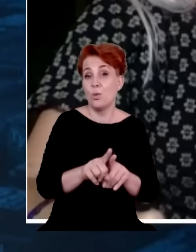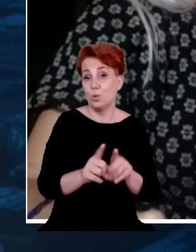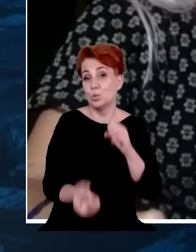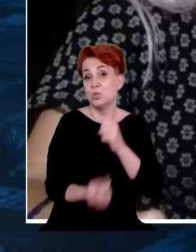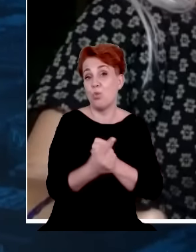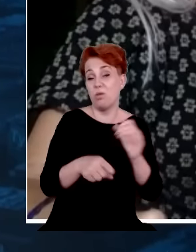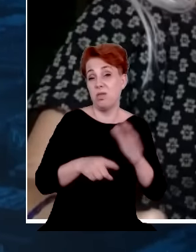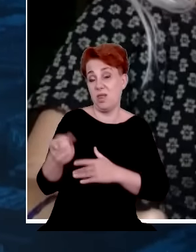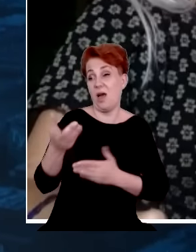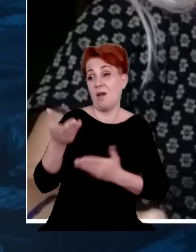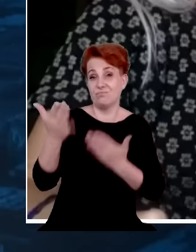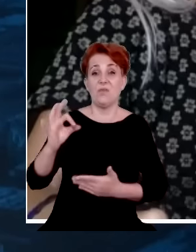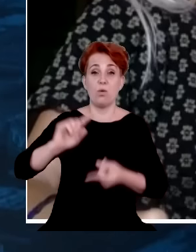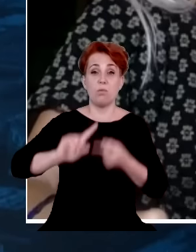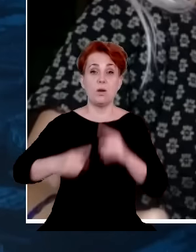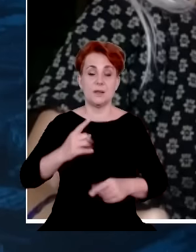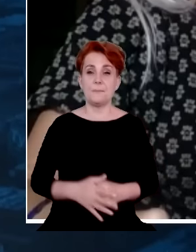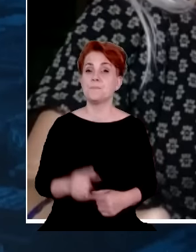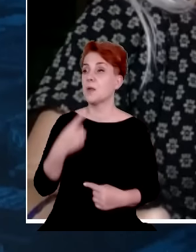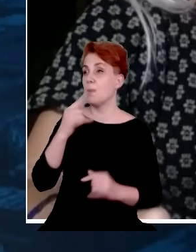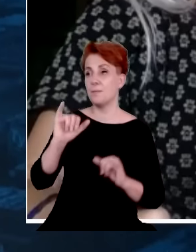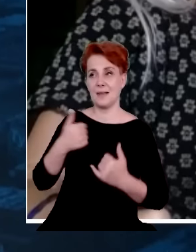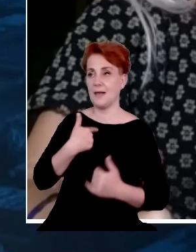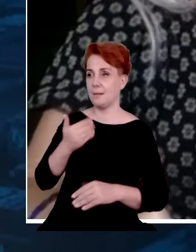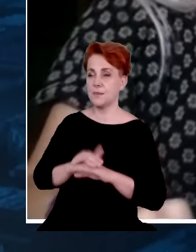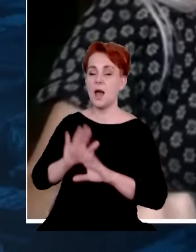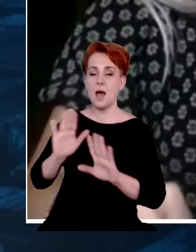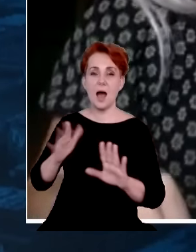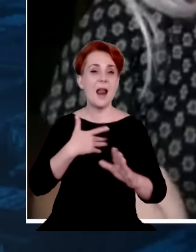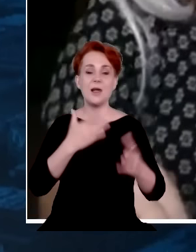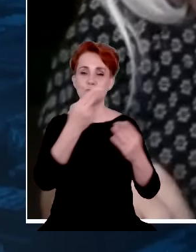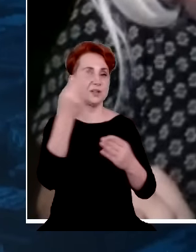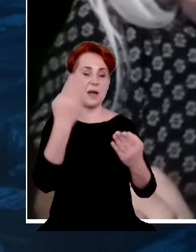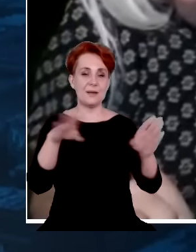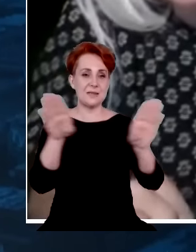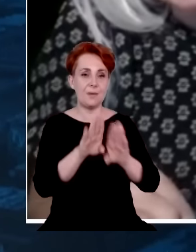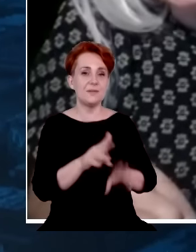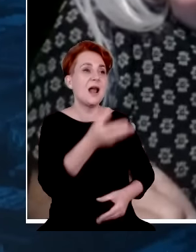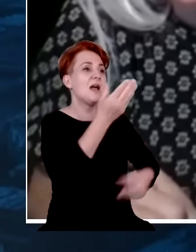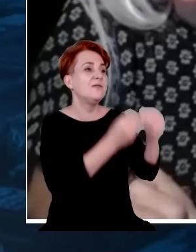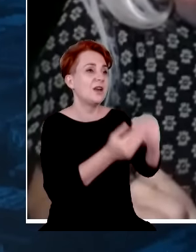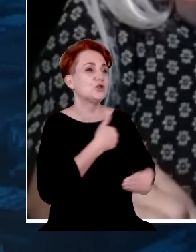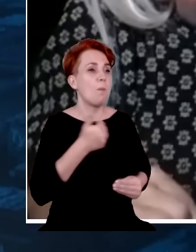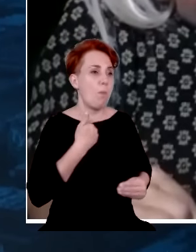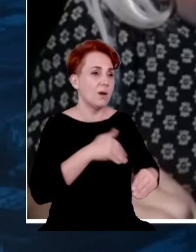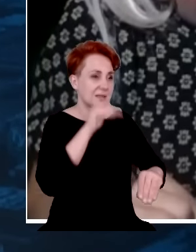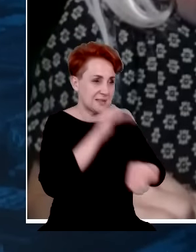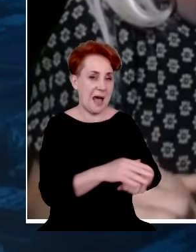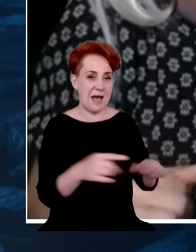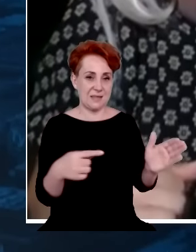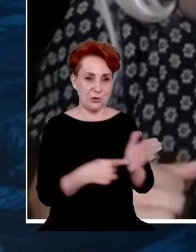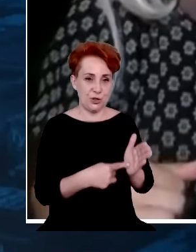polityczne Powiem tak ja się z ty do zamykam temat jeszcze jeden ale większość Polaków się z tym